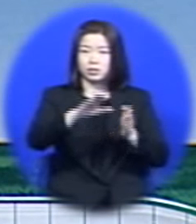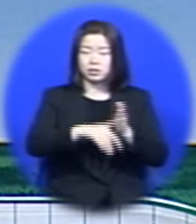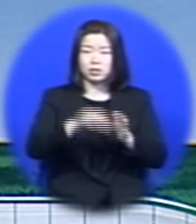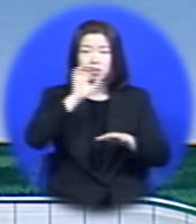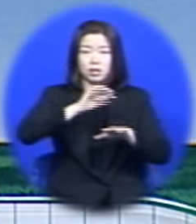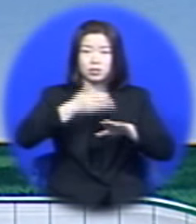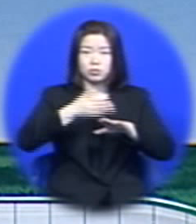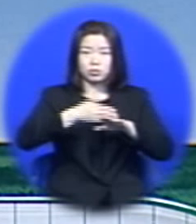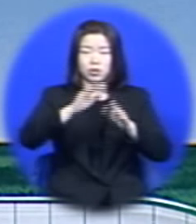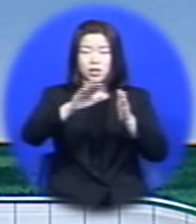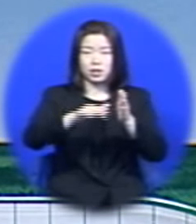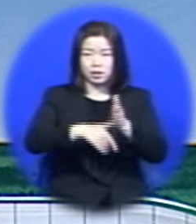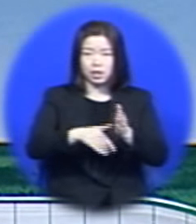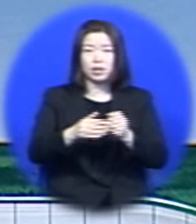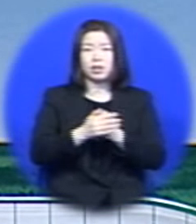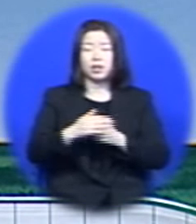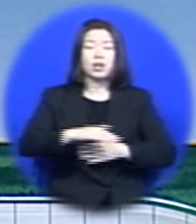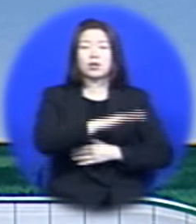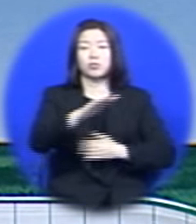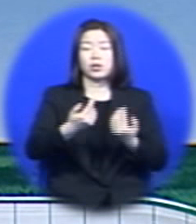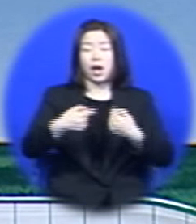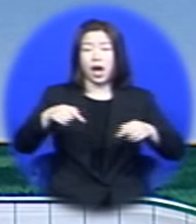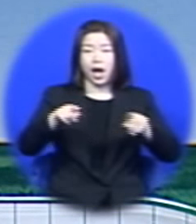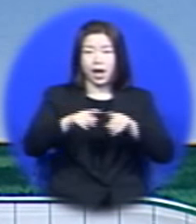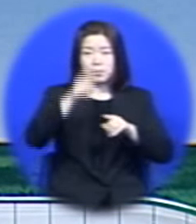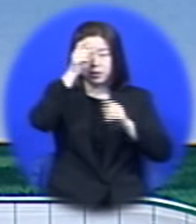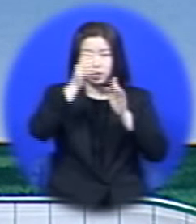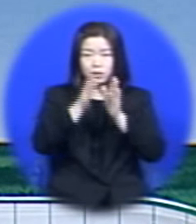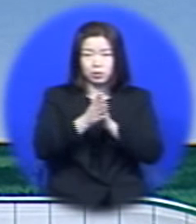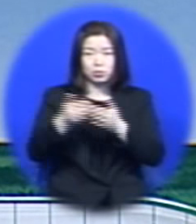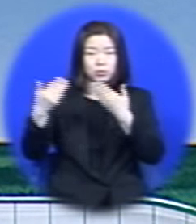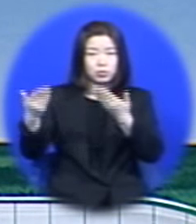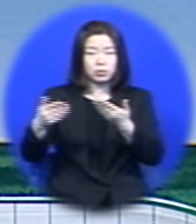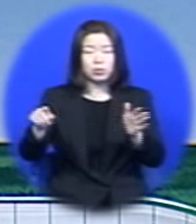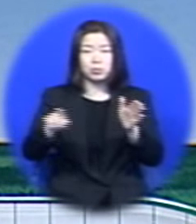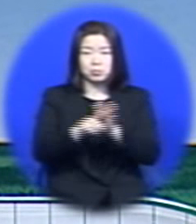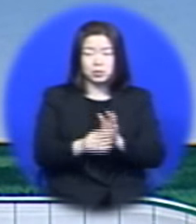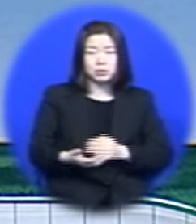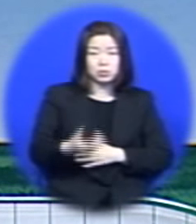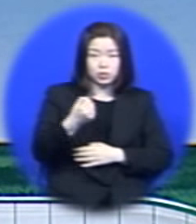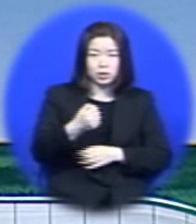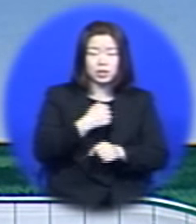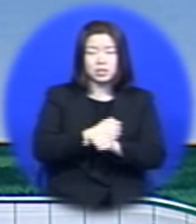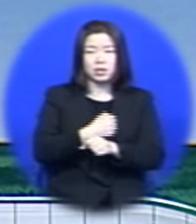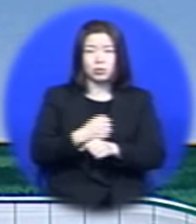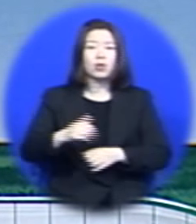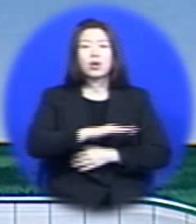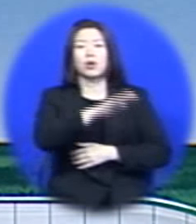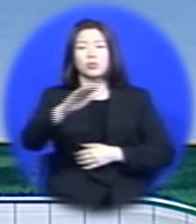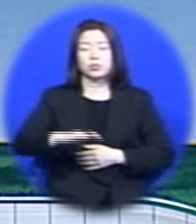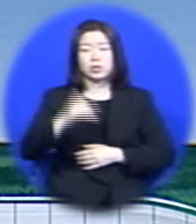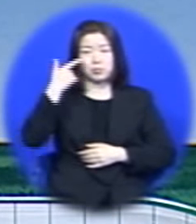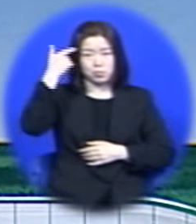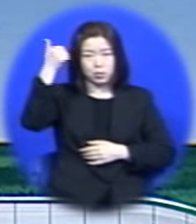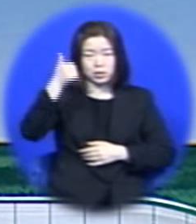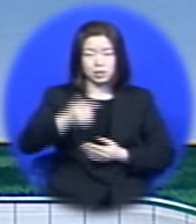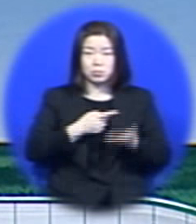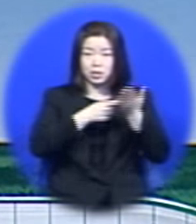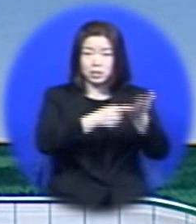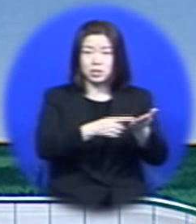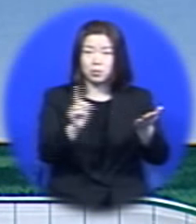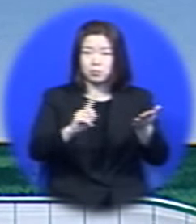때 우리가 함께 기도하고 믿음으로 취하자고 제가 우리 목사님들에게 제안한